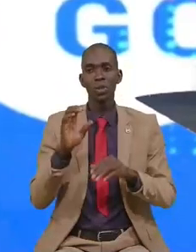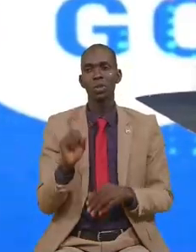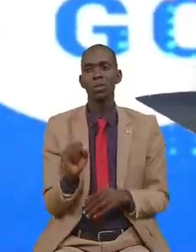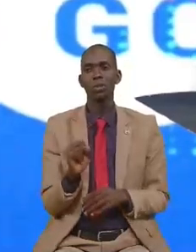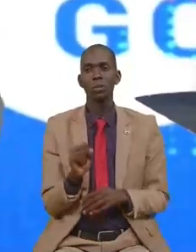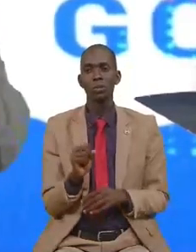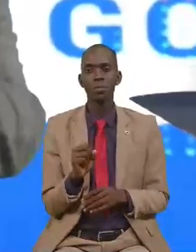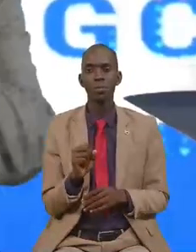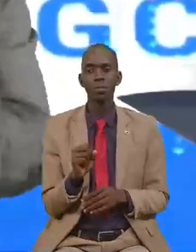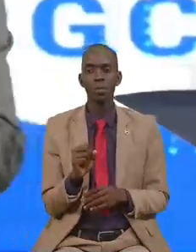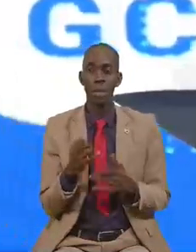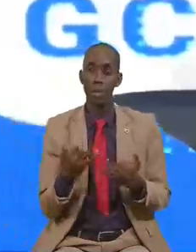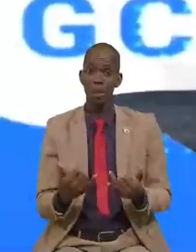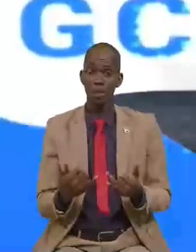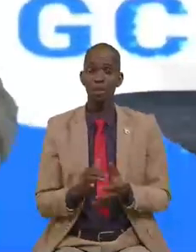enseignants. Maintenant,